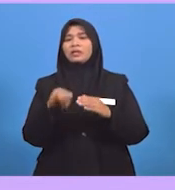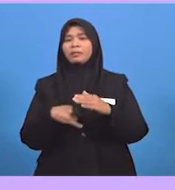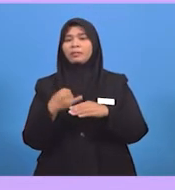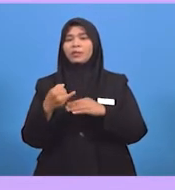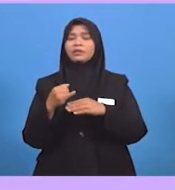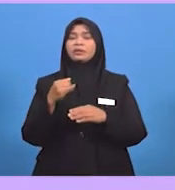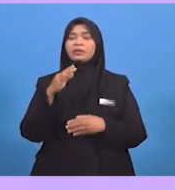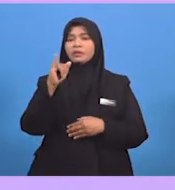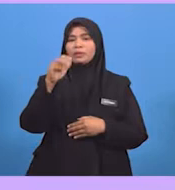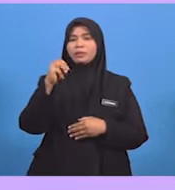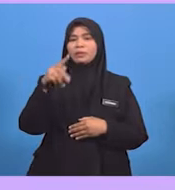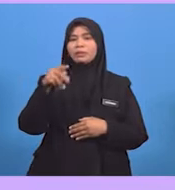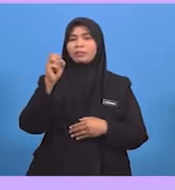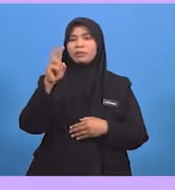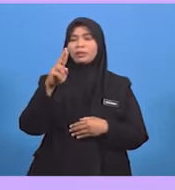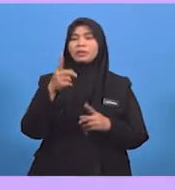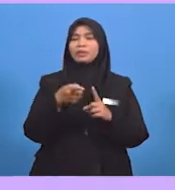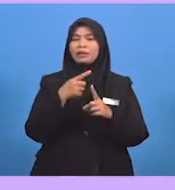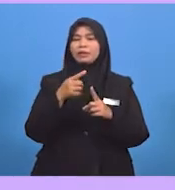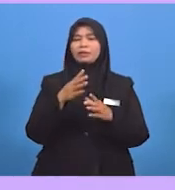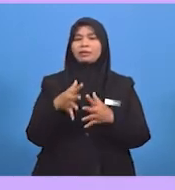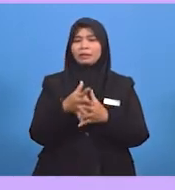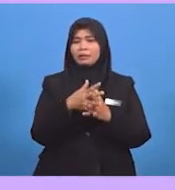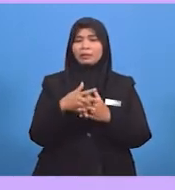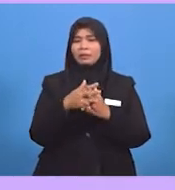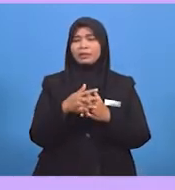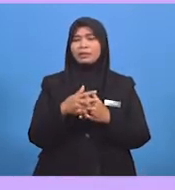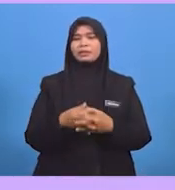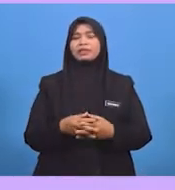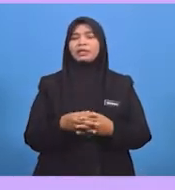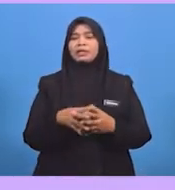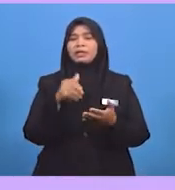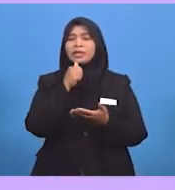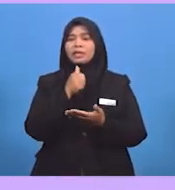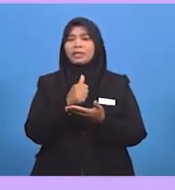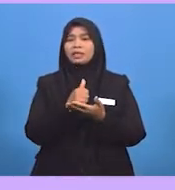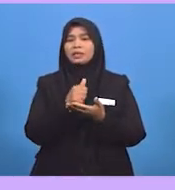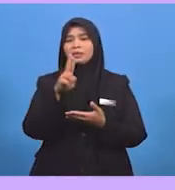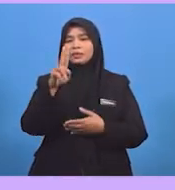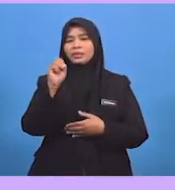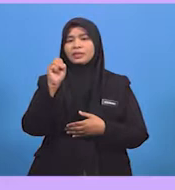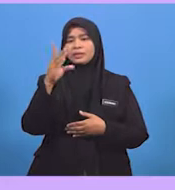Amerika Syarikat yang telah mengimport sarung tangan getah bernilai